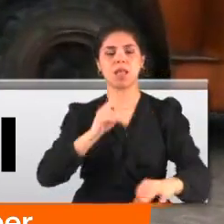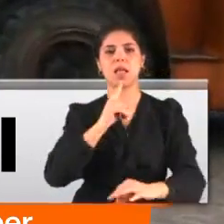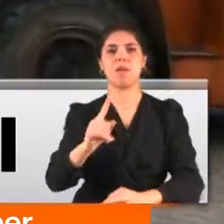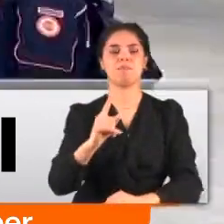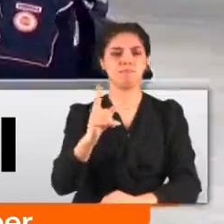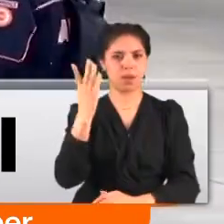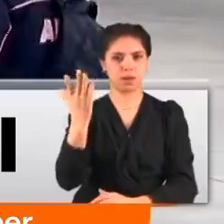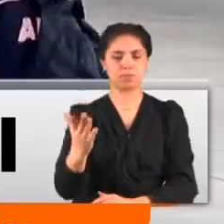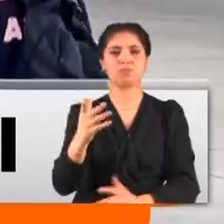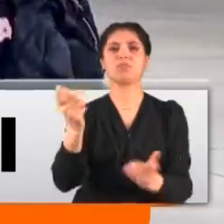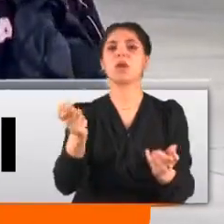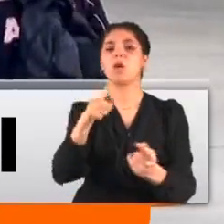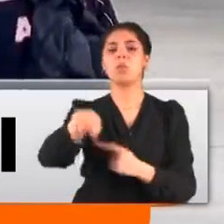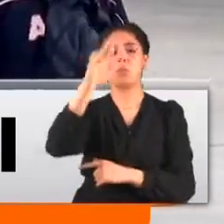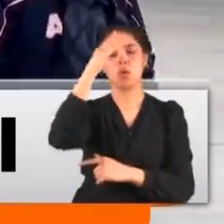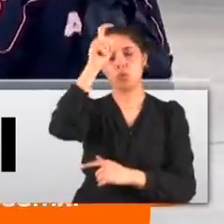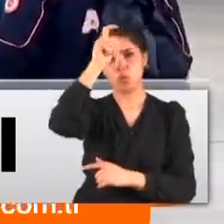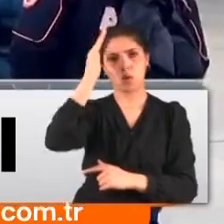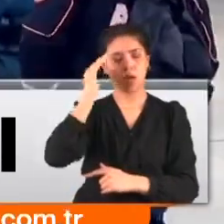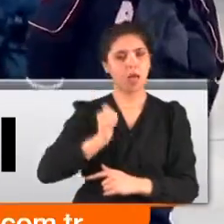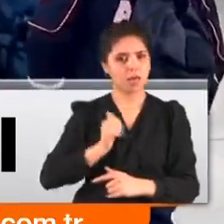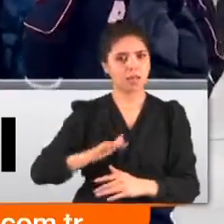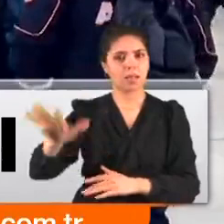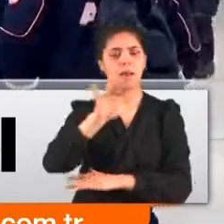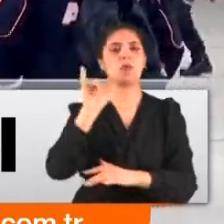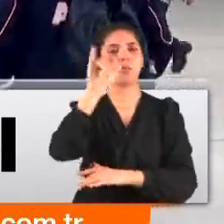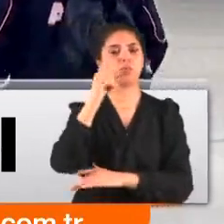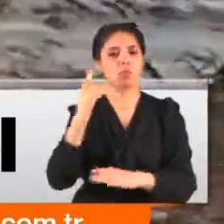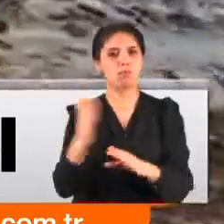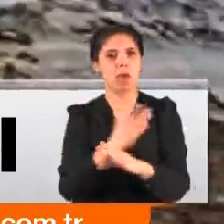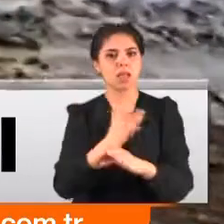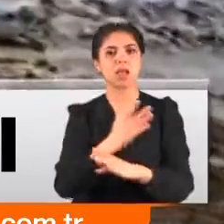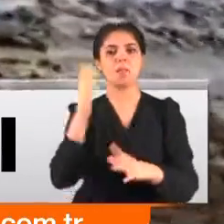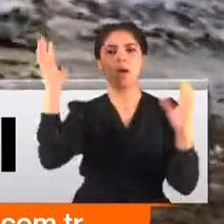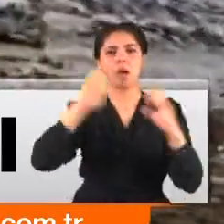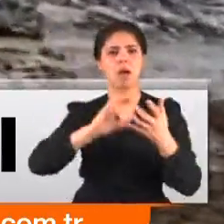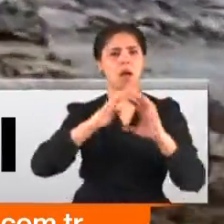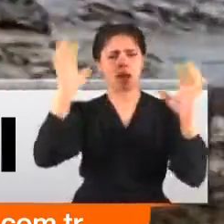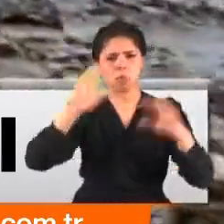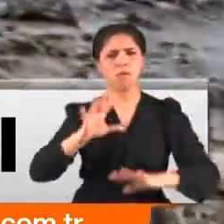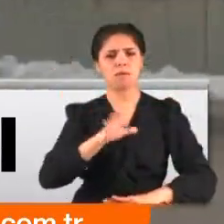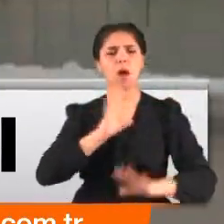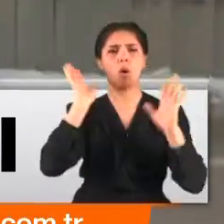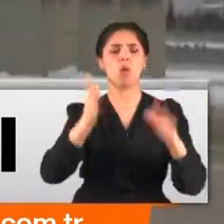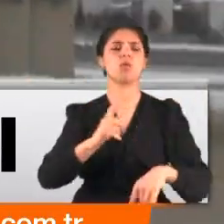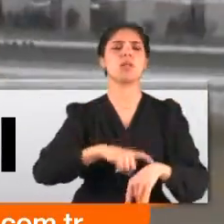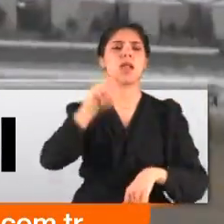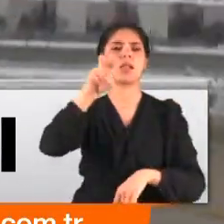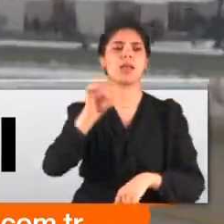verildi. Personel, araç ve malzeme ile dev nakliye uçakları yoğun kara rağmen 8'de havalandı.